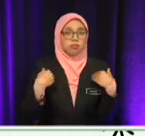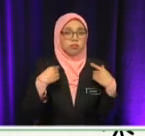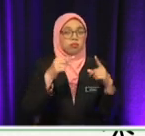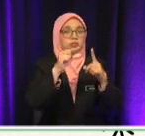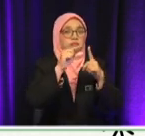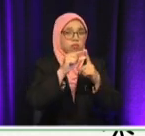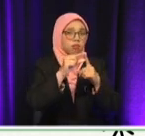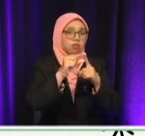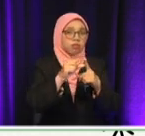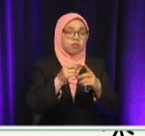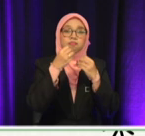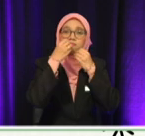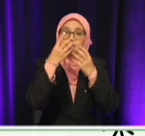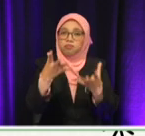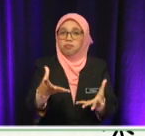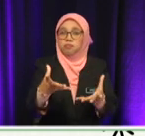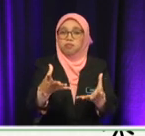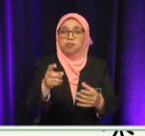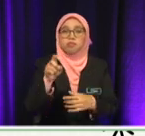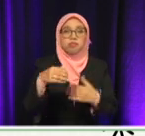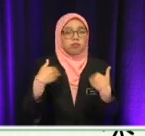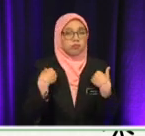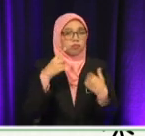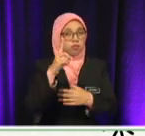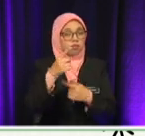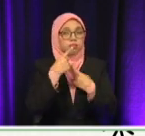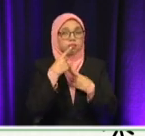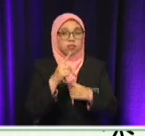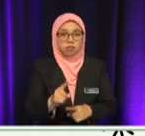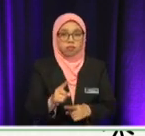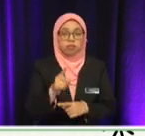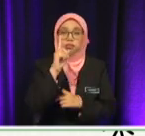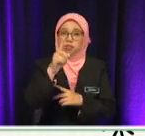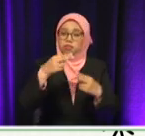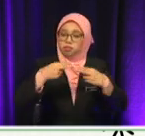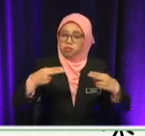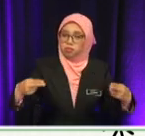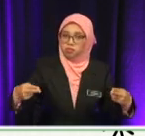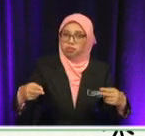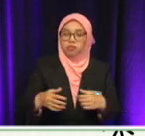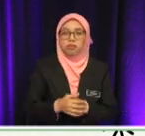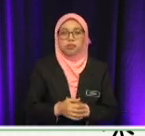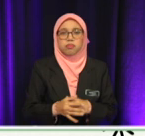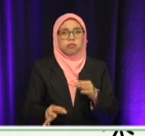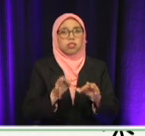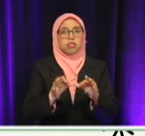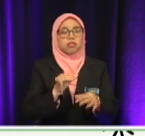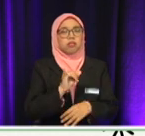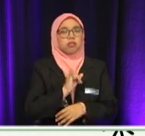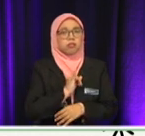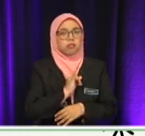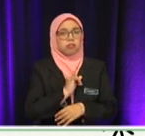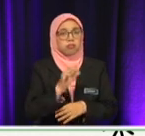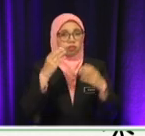bermaksud jawapan kamu mesti ada satu jawapan, mesti ada satu penerangan. Okey, kalaulah cikgu memilih